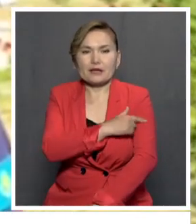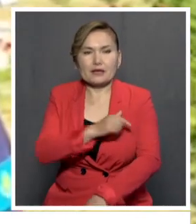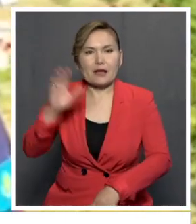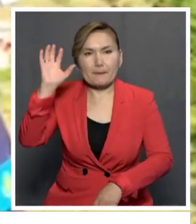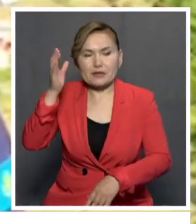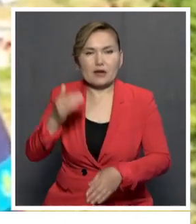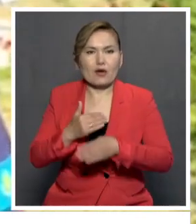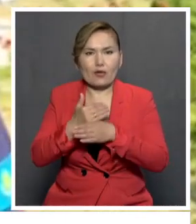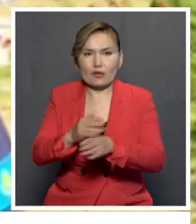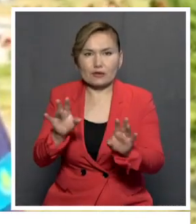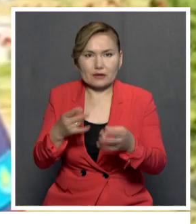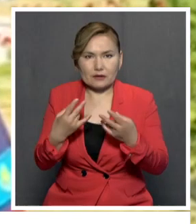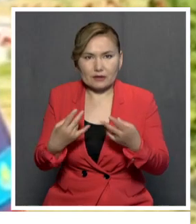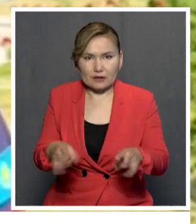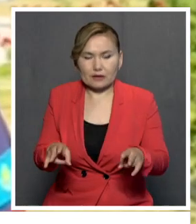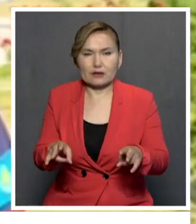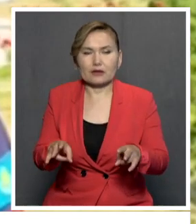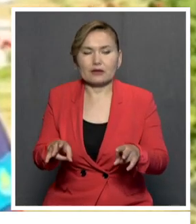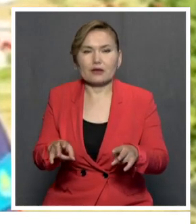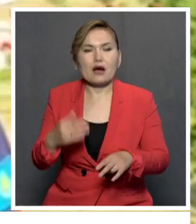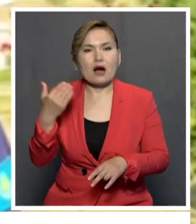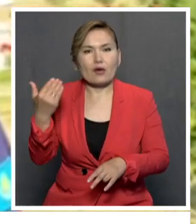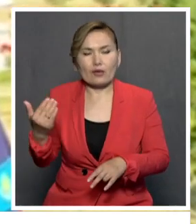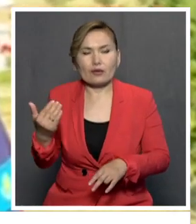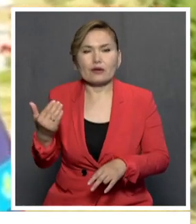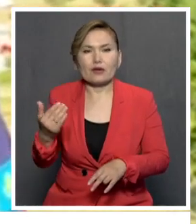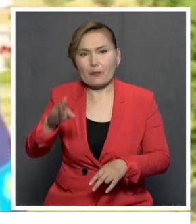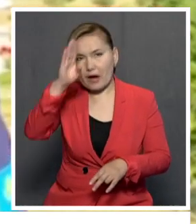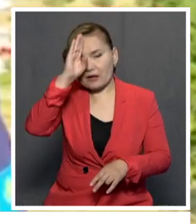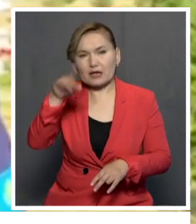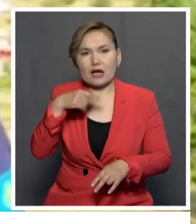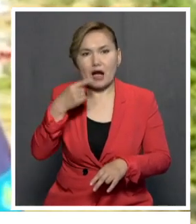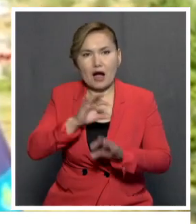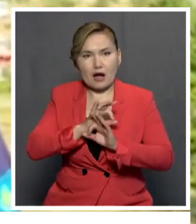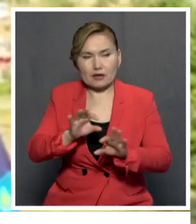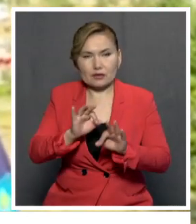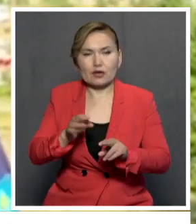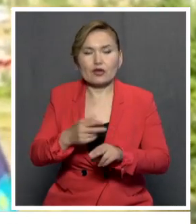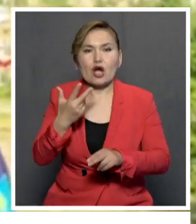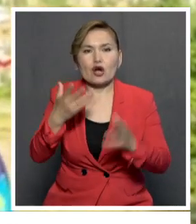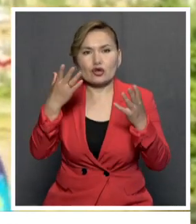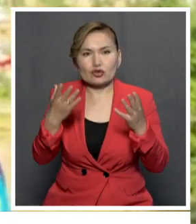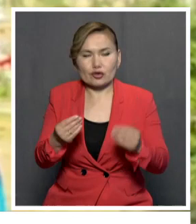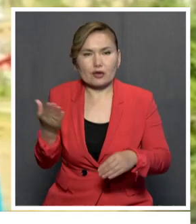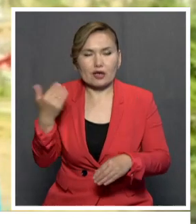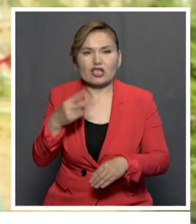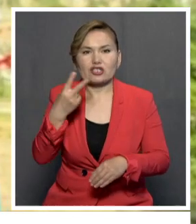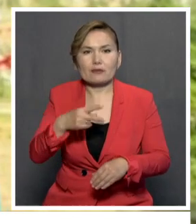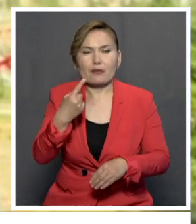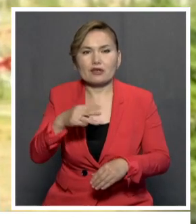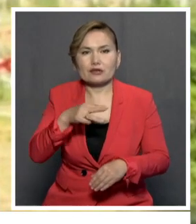психологиялық көмекке мұқтаж емес. Ол кісілердің айтуы бойынша осыдан үш күн бұрын 25 мамыр